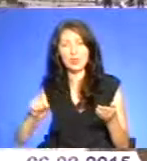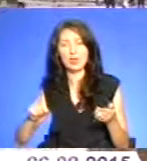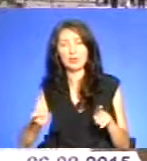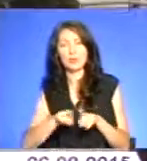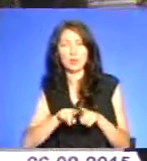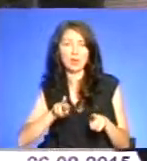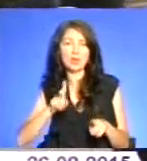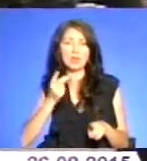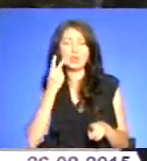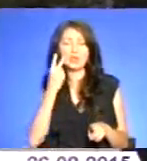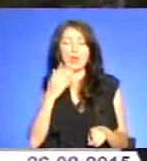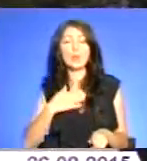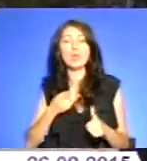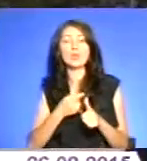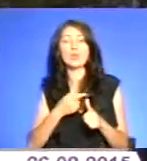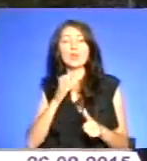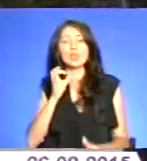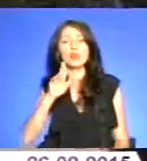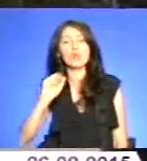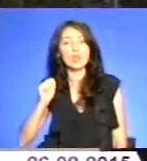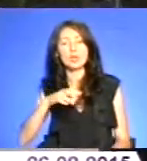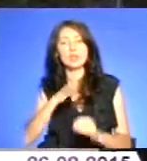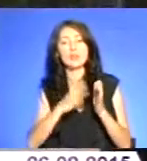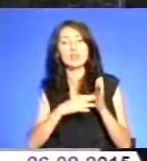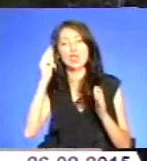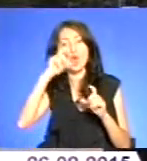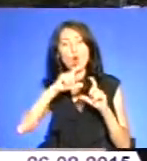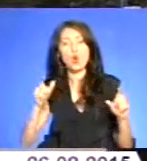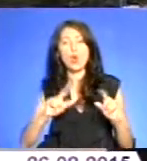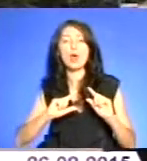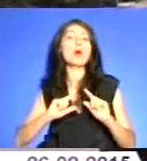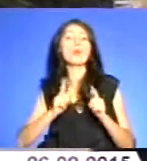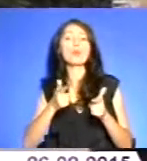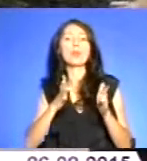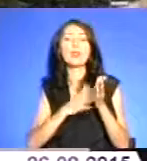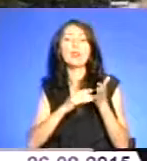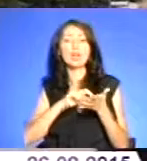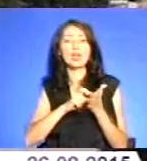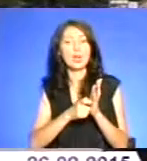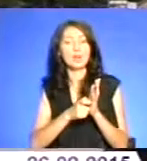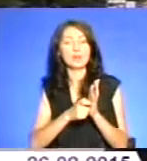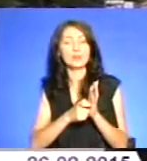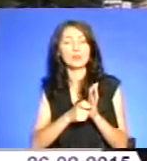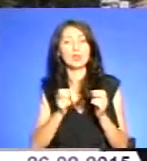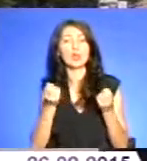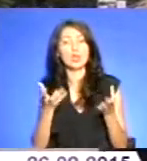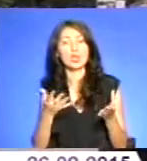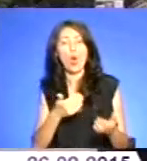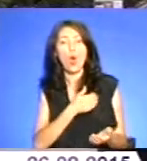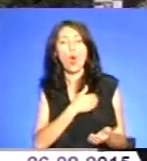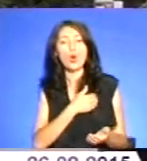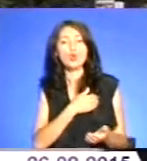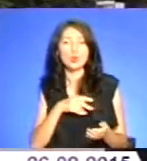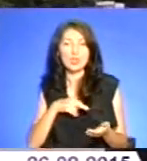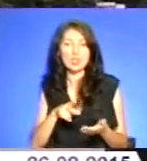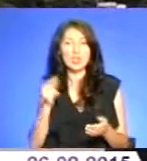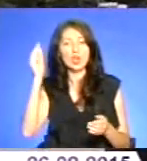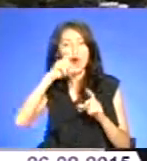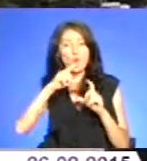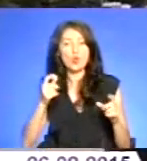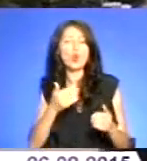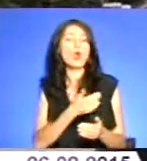завжди. Мене звати Софія, з 19-ї школи, перейшла в 9-й клас. Звісно, я хочу йти трошки до школи, хочеться